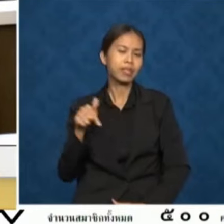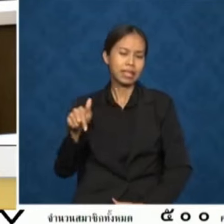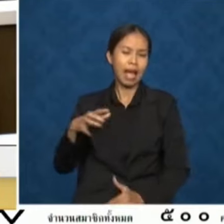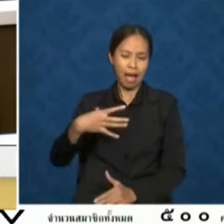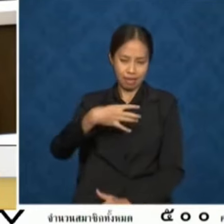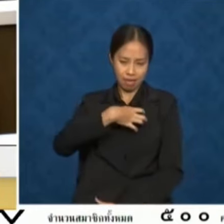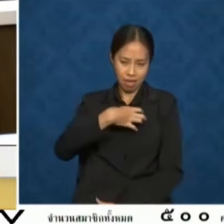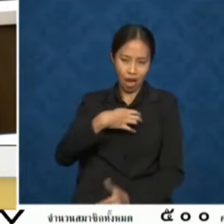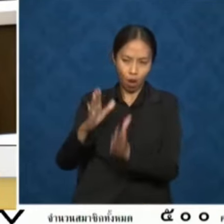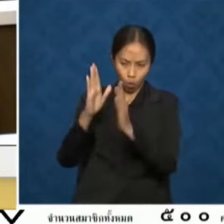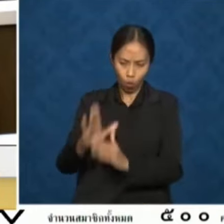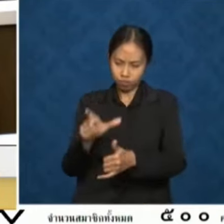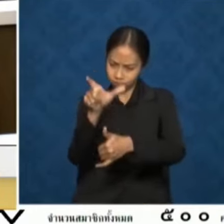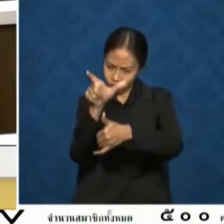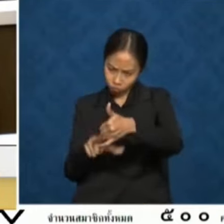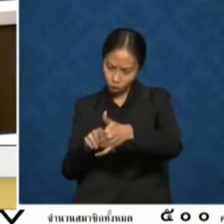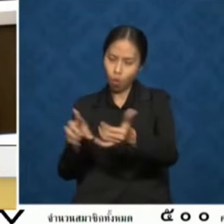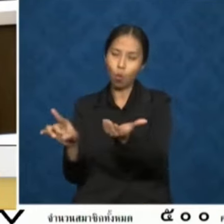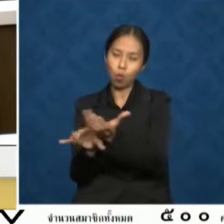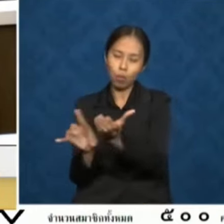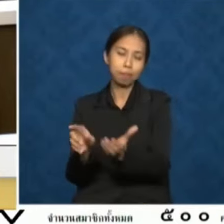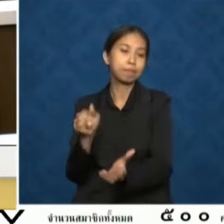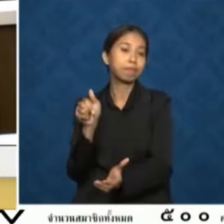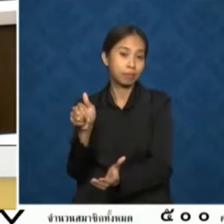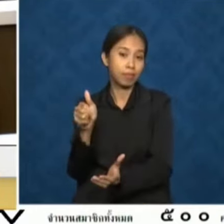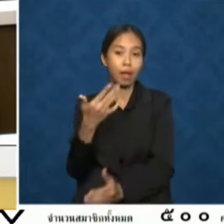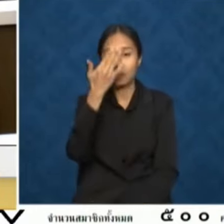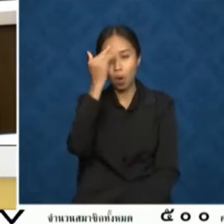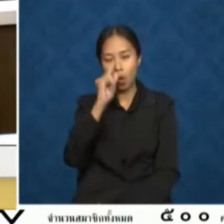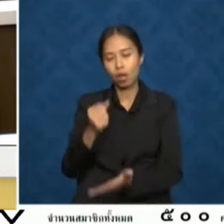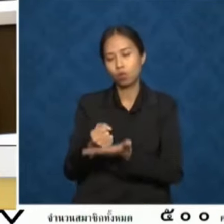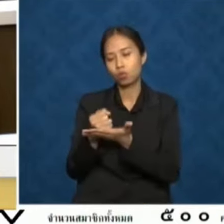รที่มีคุณภาพเพื่อม